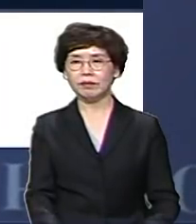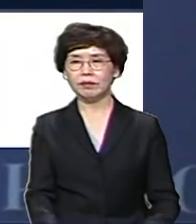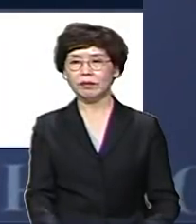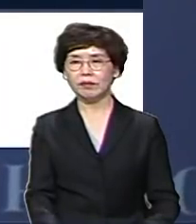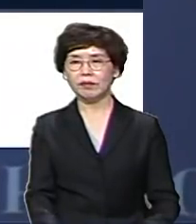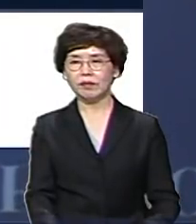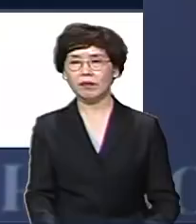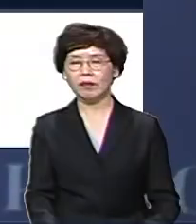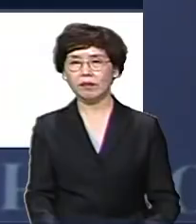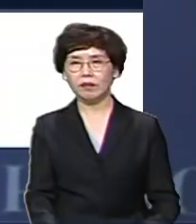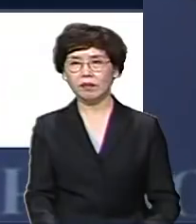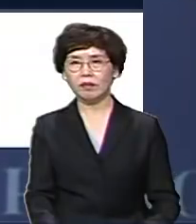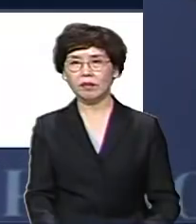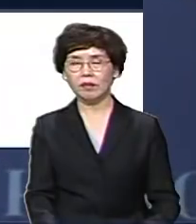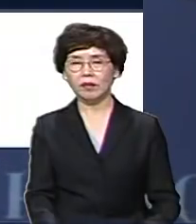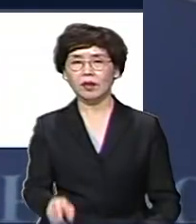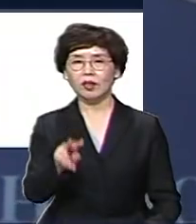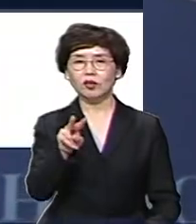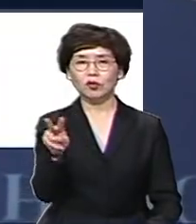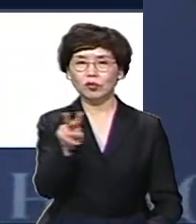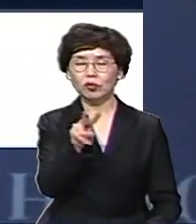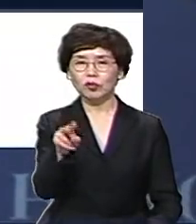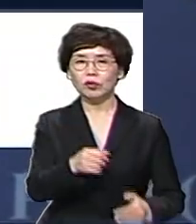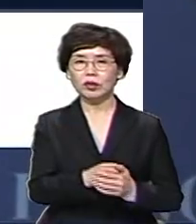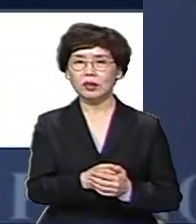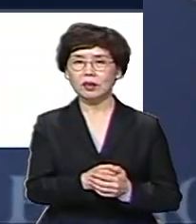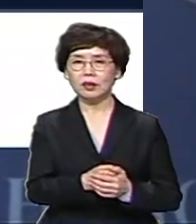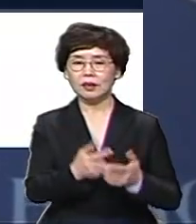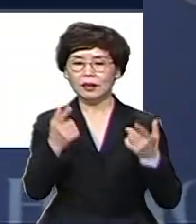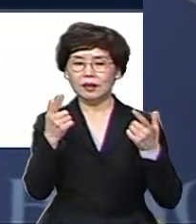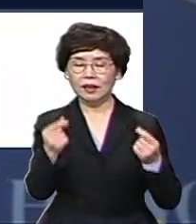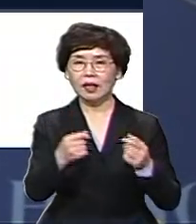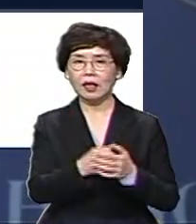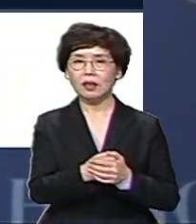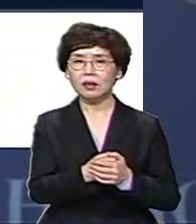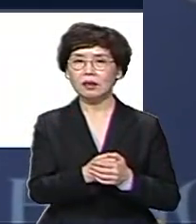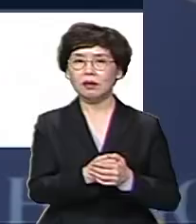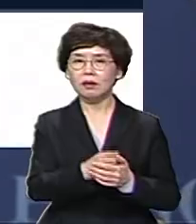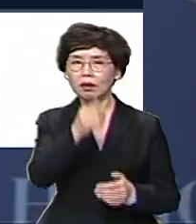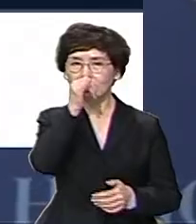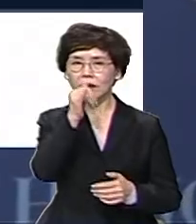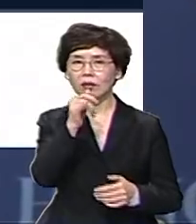다른 세대에서 왔고 또 다른 시스템에서 와주셨습니다. 그런데